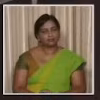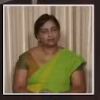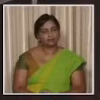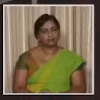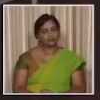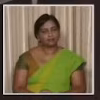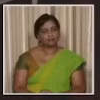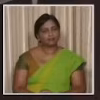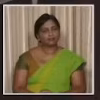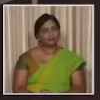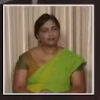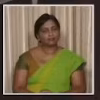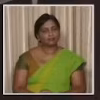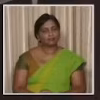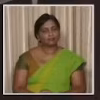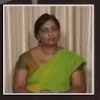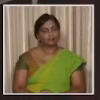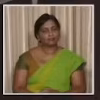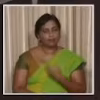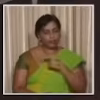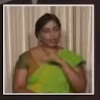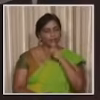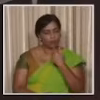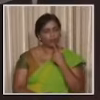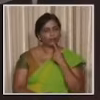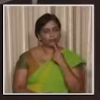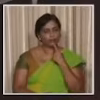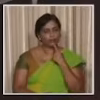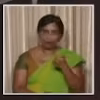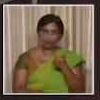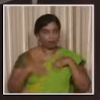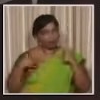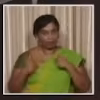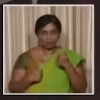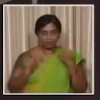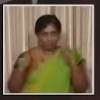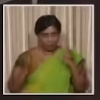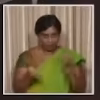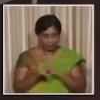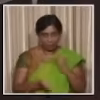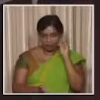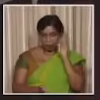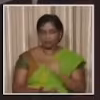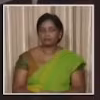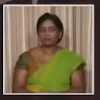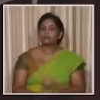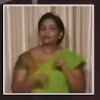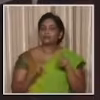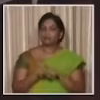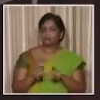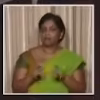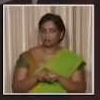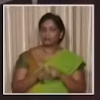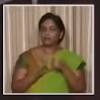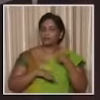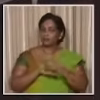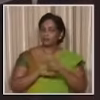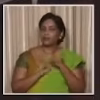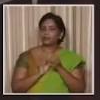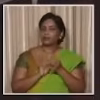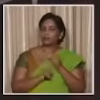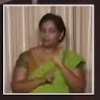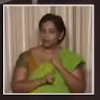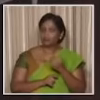හරියට හරි. මං කිව්වා. ඔබතුමා කිව්වේ නෑ මං කිව්වා. හරිද දැන්? සැපද දැන්? ඉවර තවත් අහගන්න ඕනේ. ඉතින් ඒ නිසා මුලස්සනේ